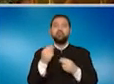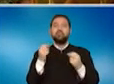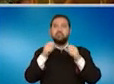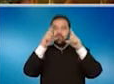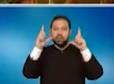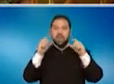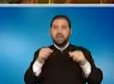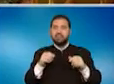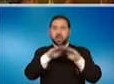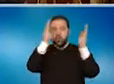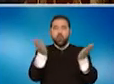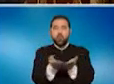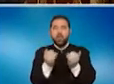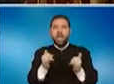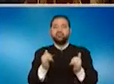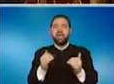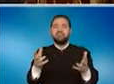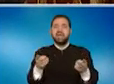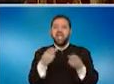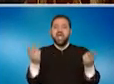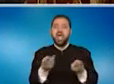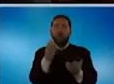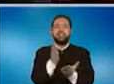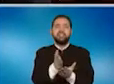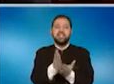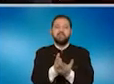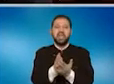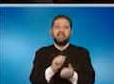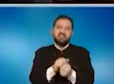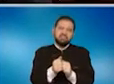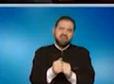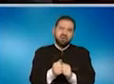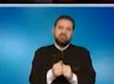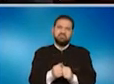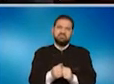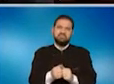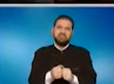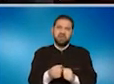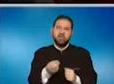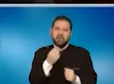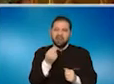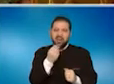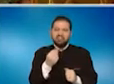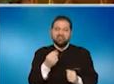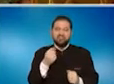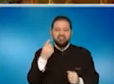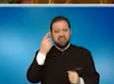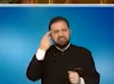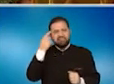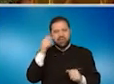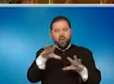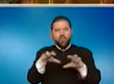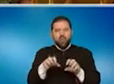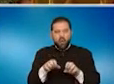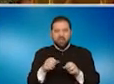caută mai degrabă dreptatea, care de multe ori este ineficientă, sau satisface niște orgolii, sau le așează în rânduială, și nu caută bunătatea